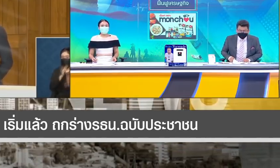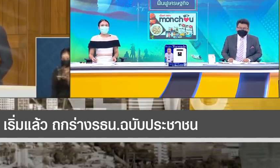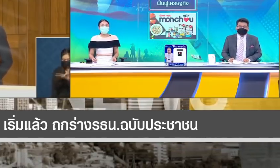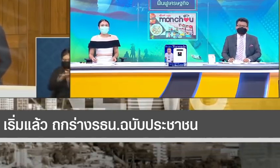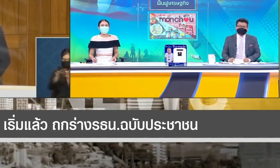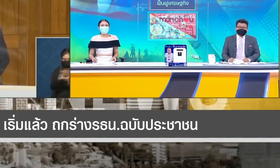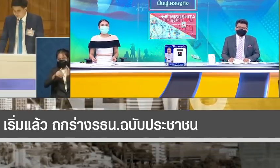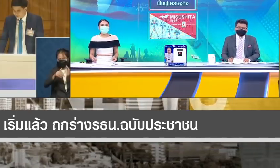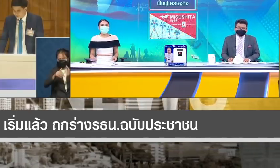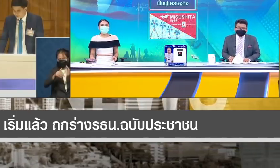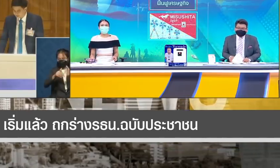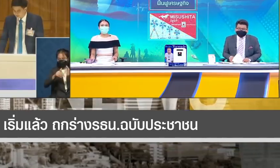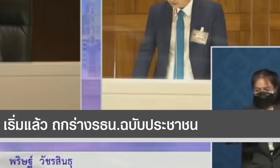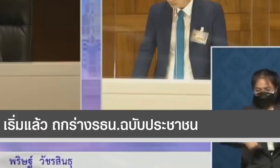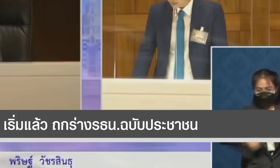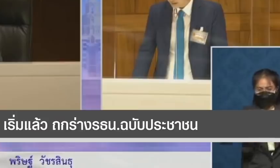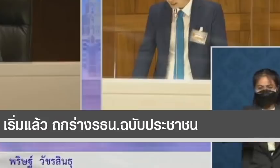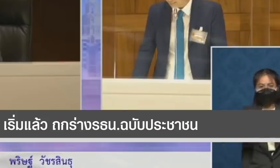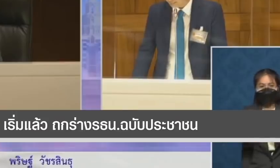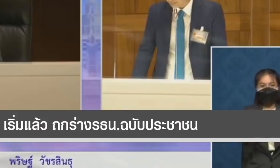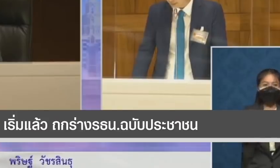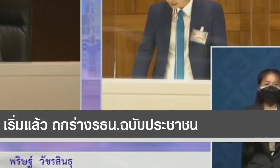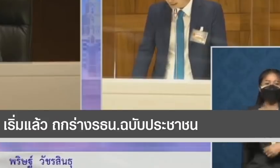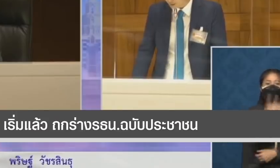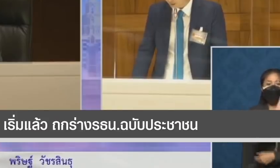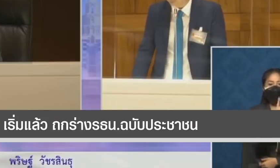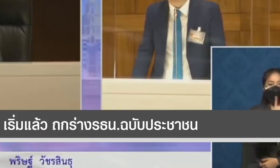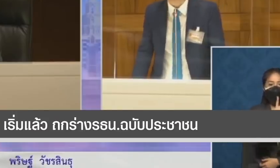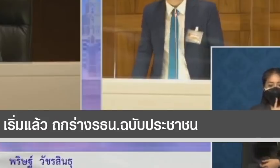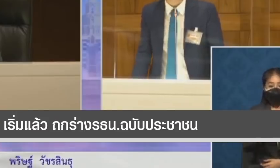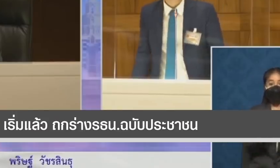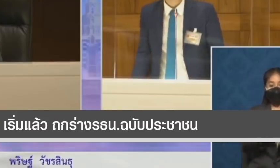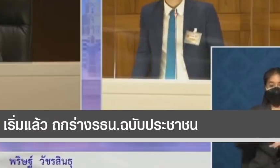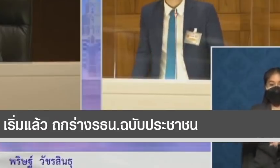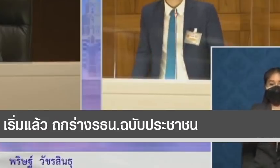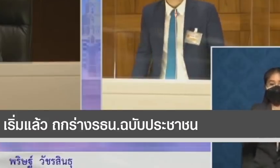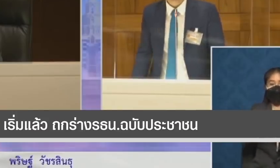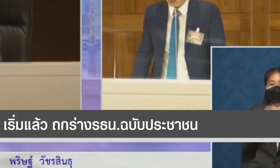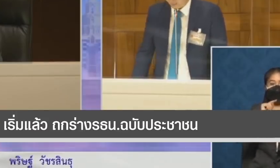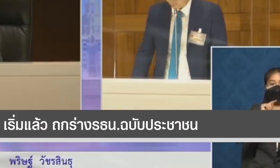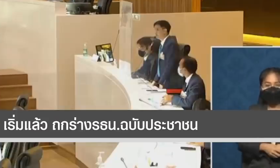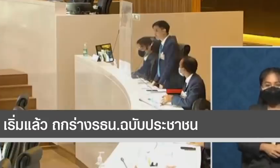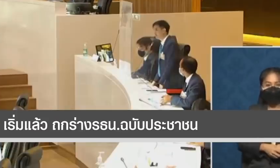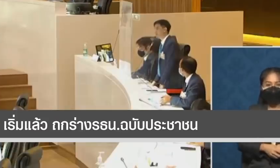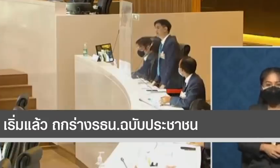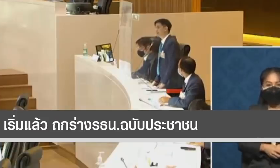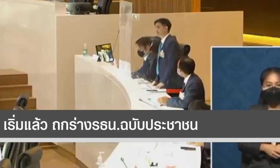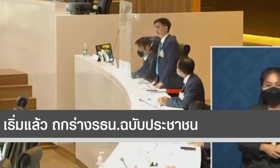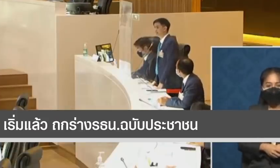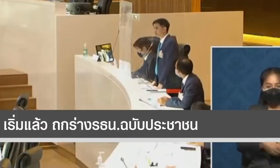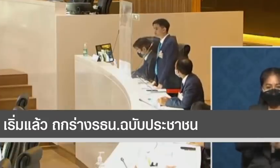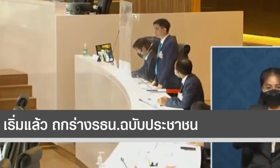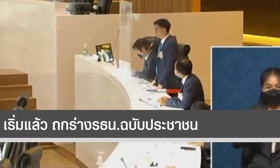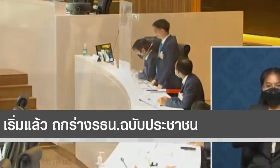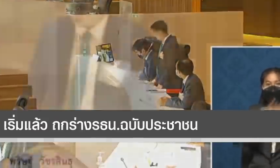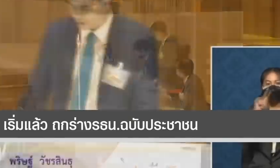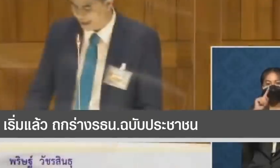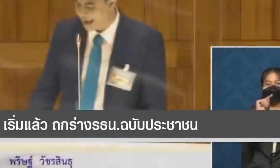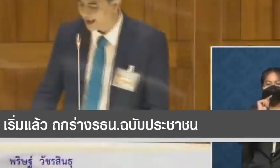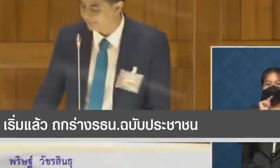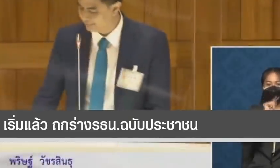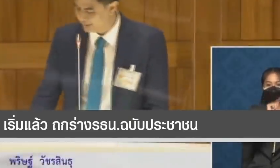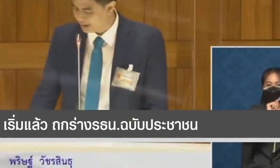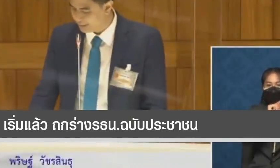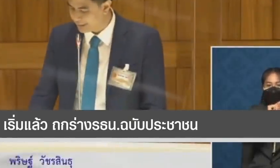องฟังบางช่วงบางตอน ต้นวันนี้นะครับด้วยการเล่าถึงผู้ป่วยคนหนึ่งที่ชื่อว่าประเทศไทยโรคที่หนึ่งนะครับคือโรคเศรษฐกิ